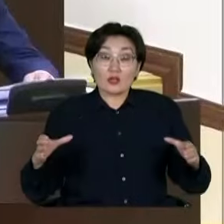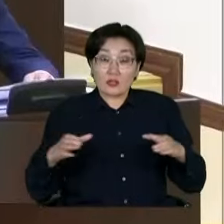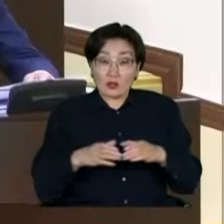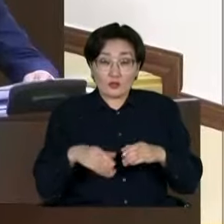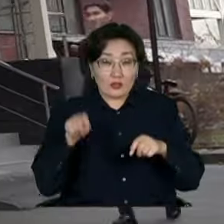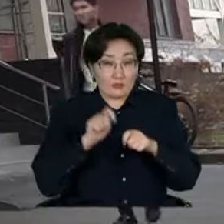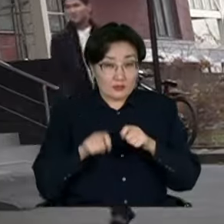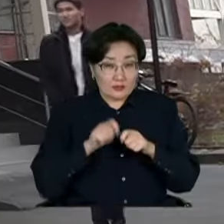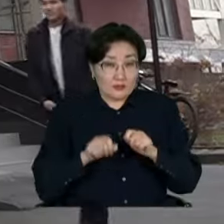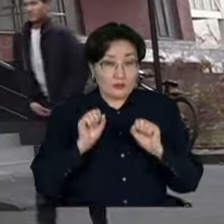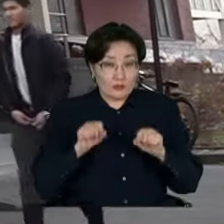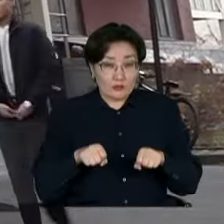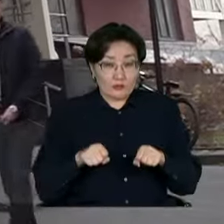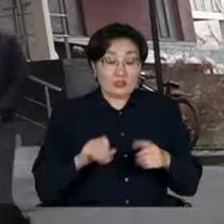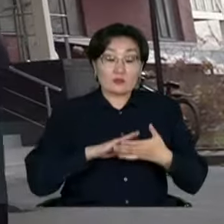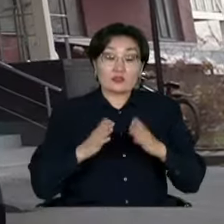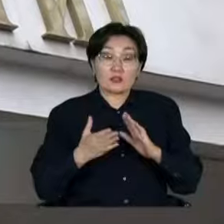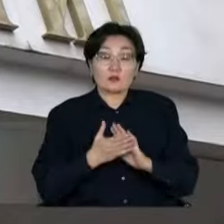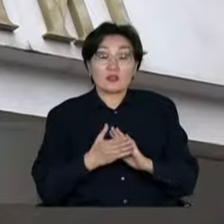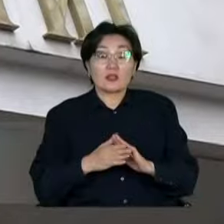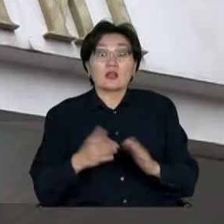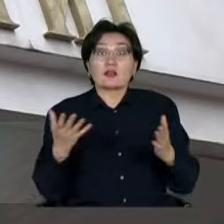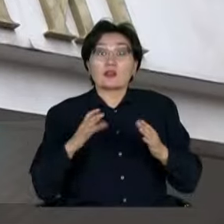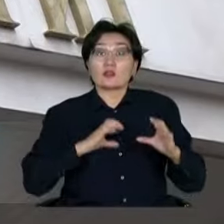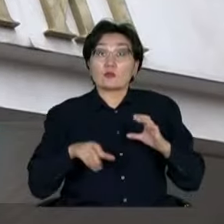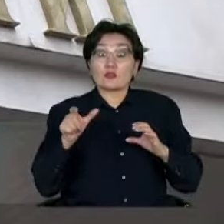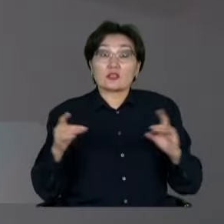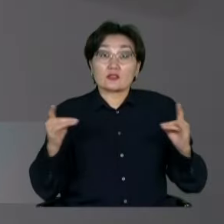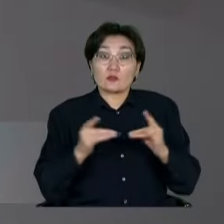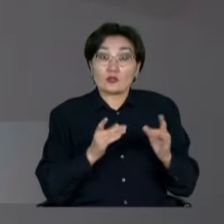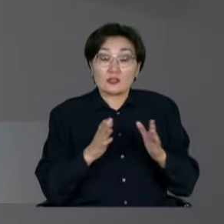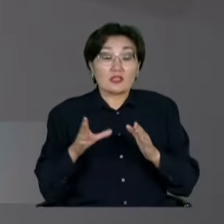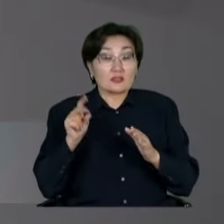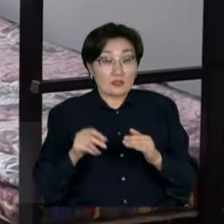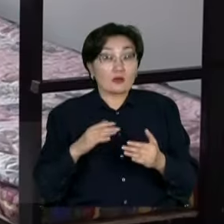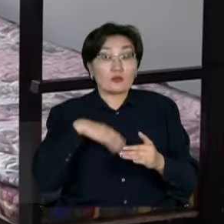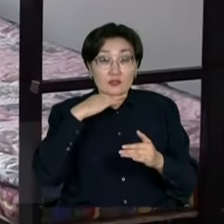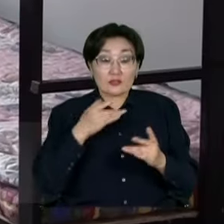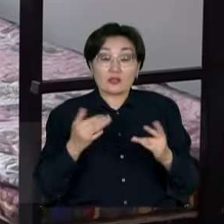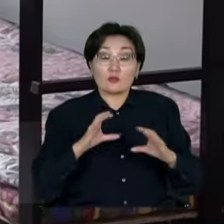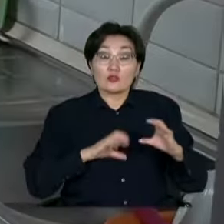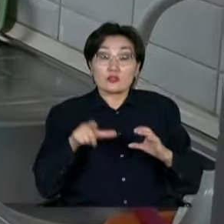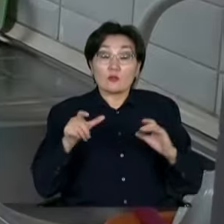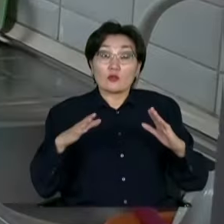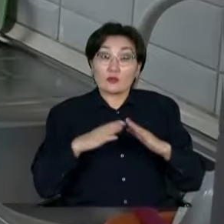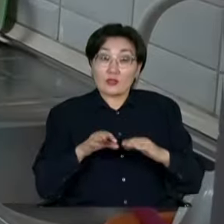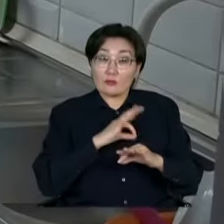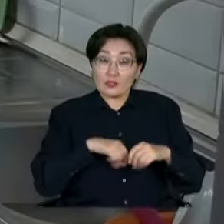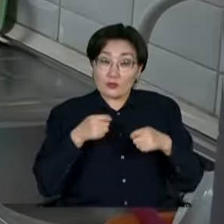ма? Жағдайын қалай студент? Алматыда жатақханы саны жетсе ме, биыл қанша студенттер үйі пайдалануға